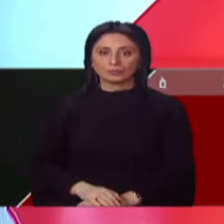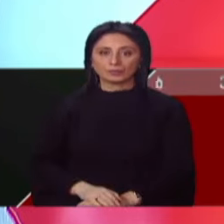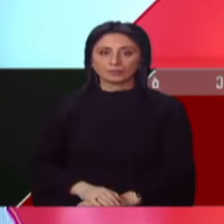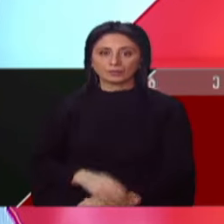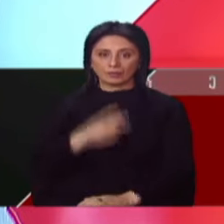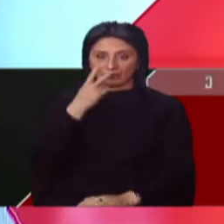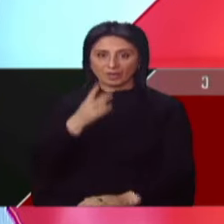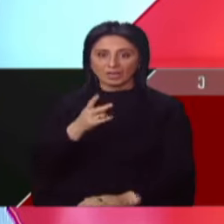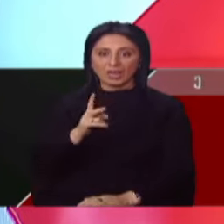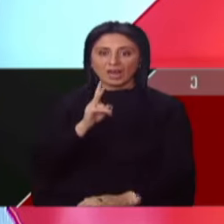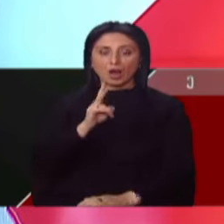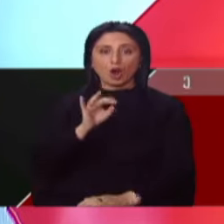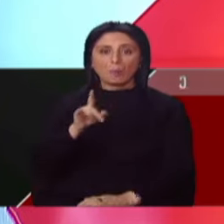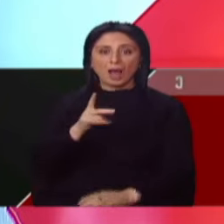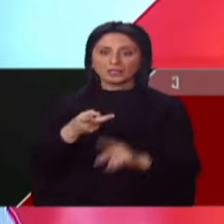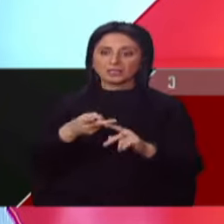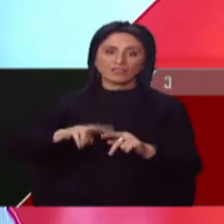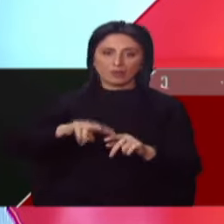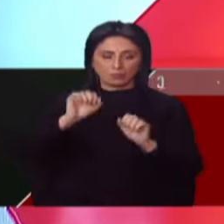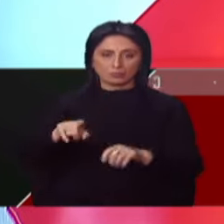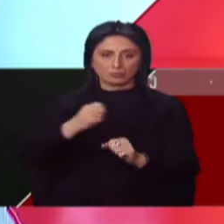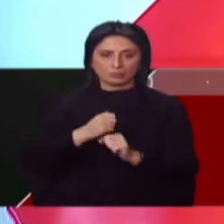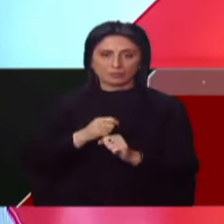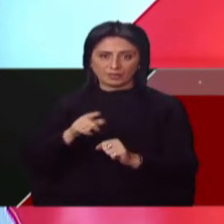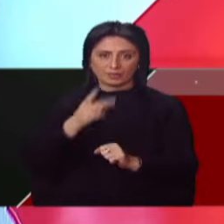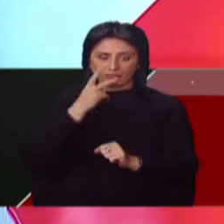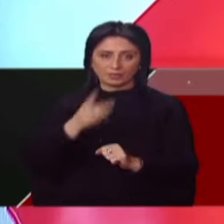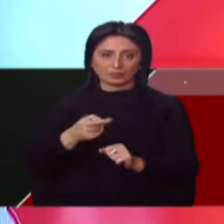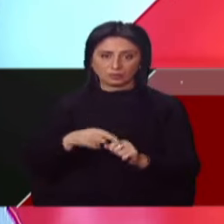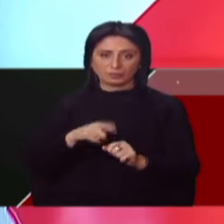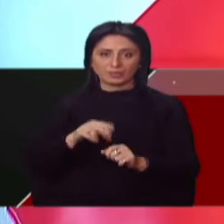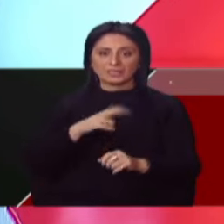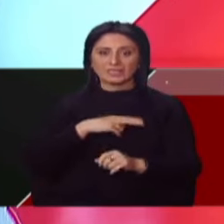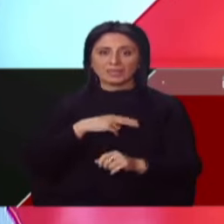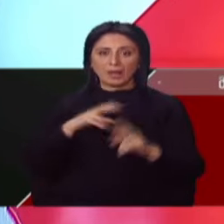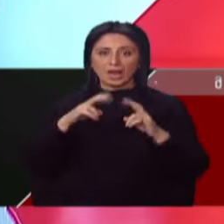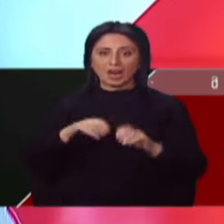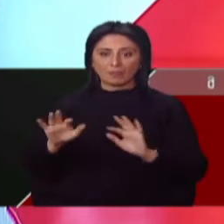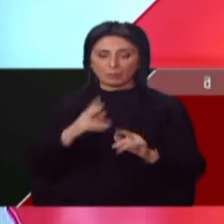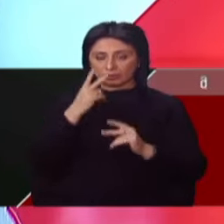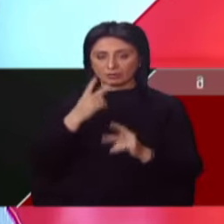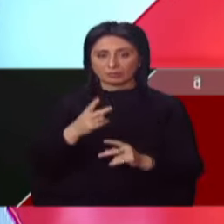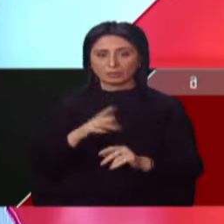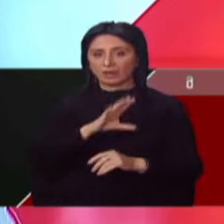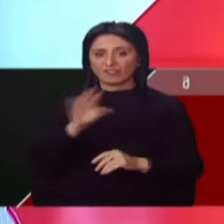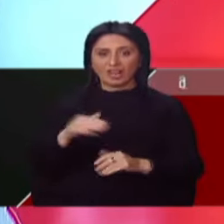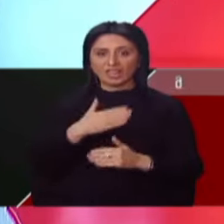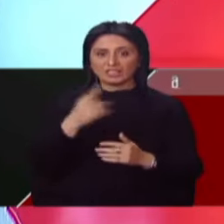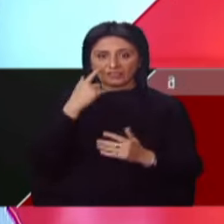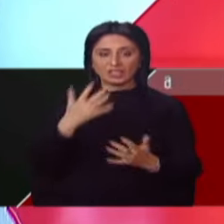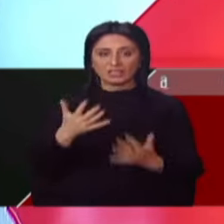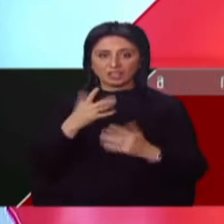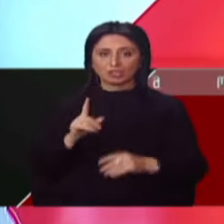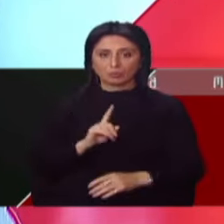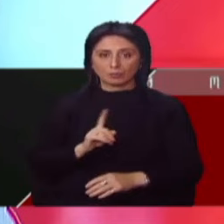კვადრატში გააჩნია ირაკლი კობახიძეს, ასე შემიძლია ვთქვა. ეს გამოჩნდა შეერთაშორის საპარლამენტო განხილვების პროცესში. ყველასთვის თვალსაჩინო